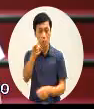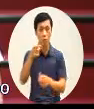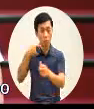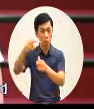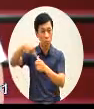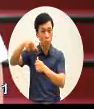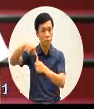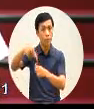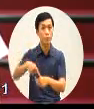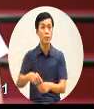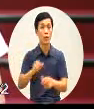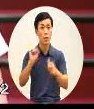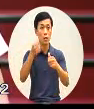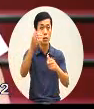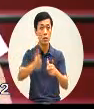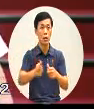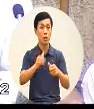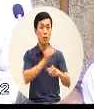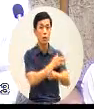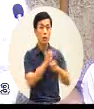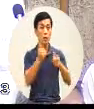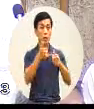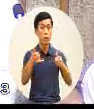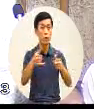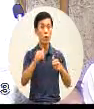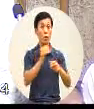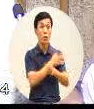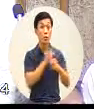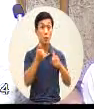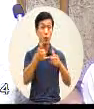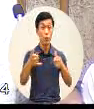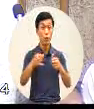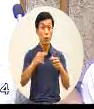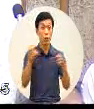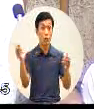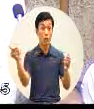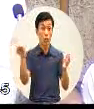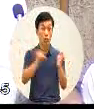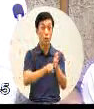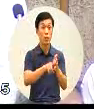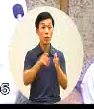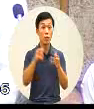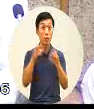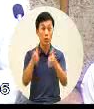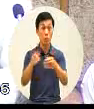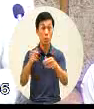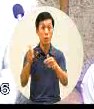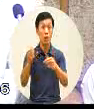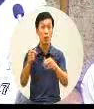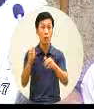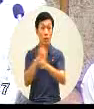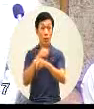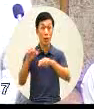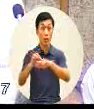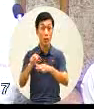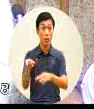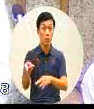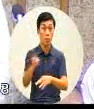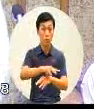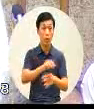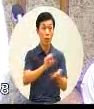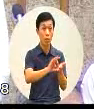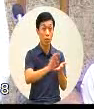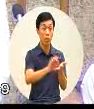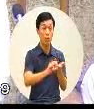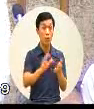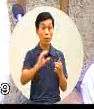哦。好，谢谢议长哈，啊，谢谢陈议员。其实陈议员一直对这个代金的折角方式啊很有研究啦哈啊，我们也